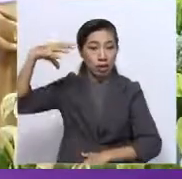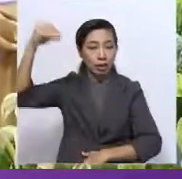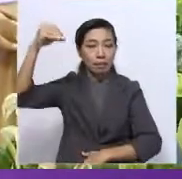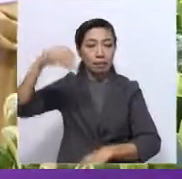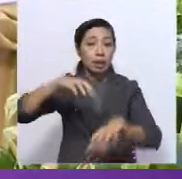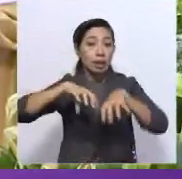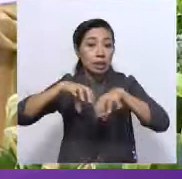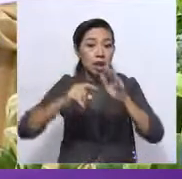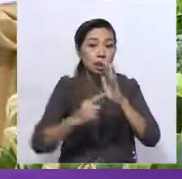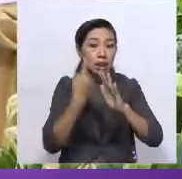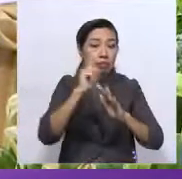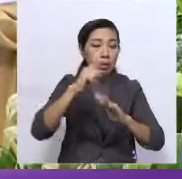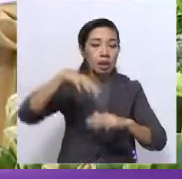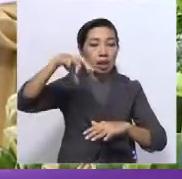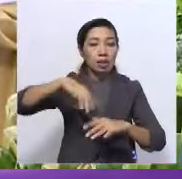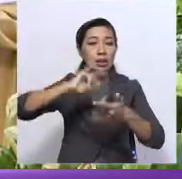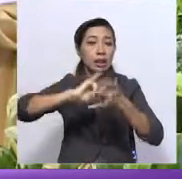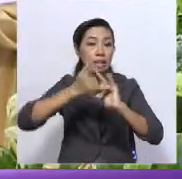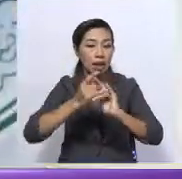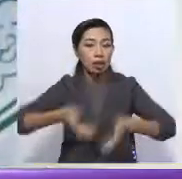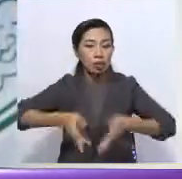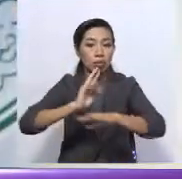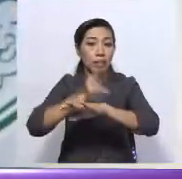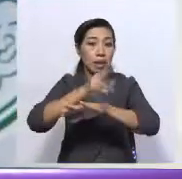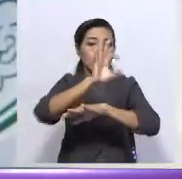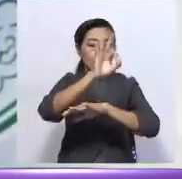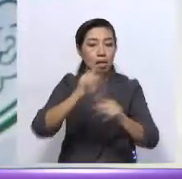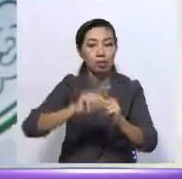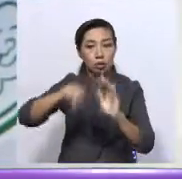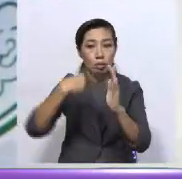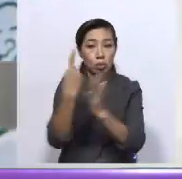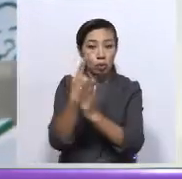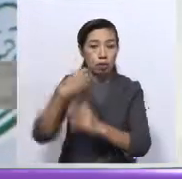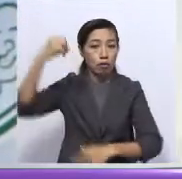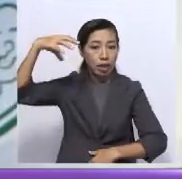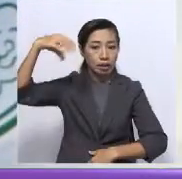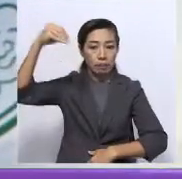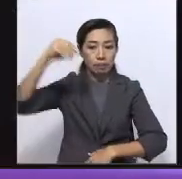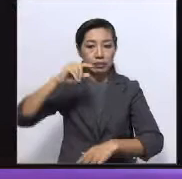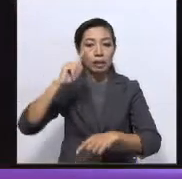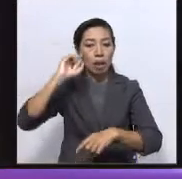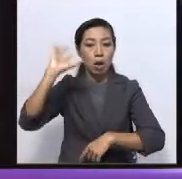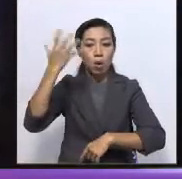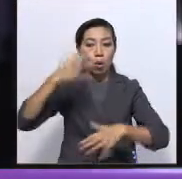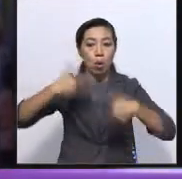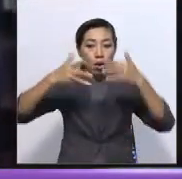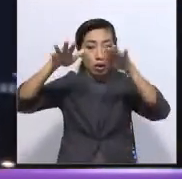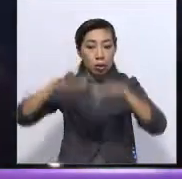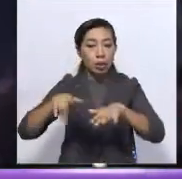การค้าเซ็นทรัลพลาซ่าแกรนด์พระราม9ค่ะกิจกรรมปิดไฟ1ชั่วโมงเพื่อลดโลกร้อนจัดขึ้นตั้งแ